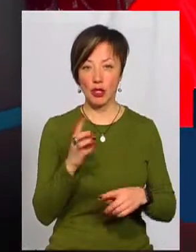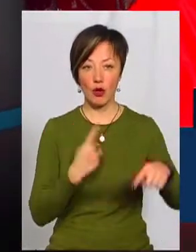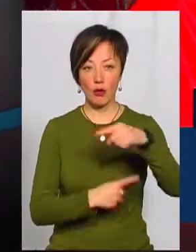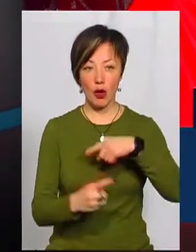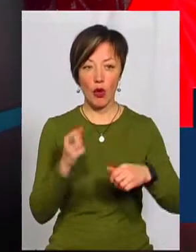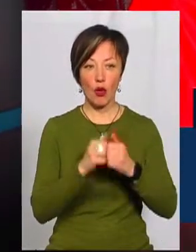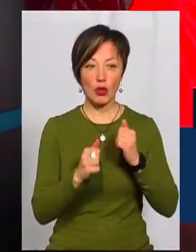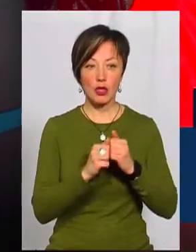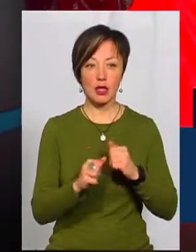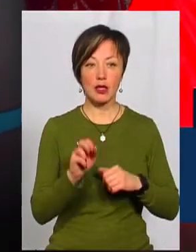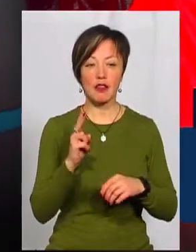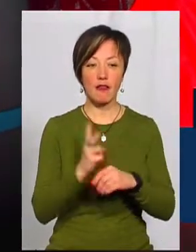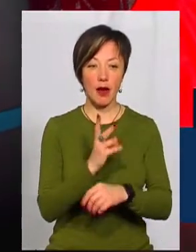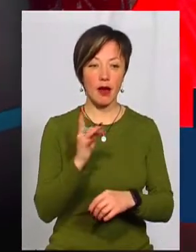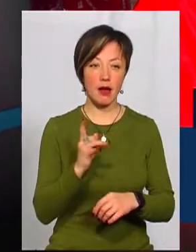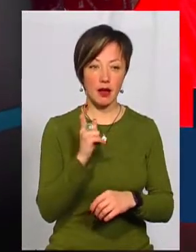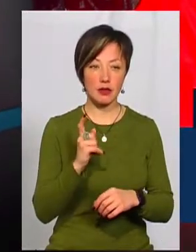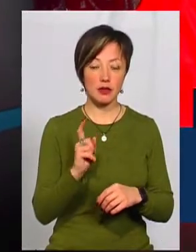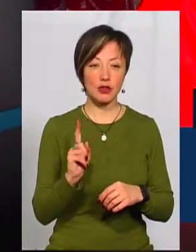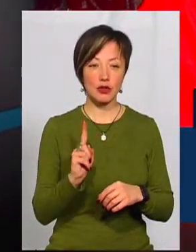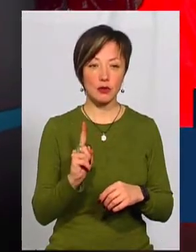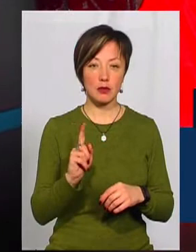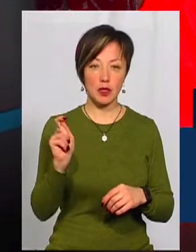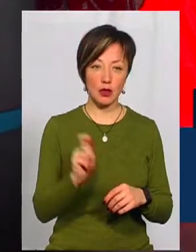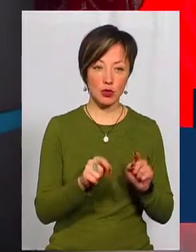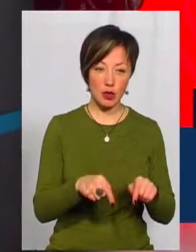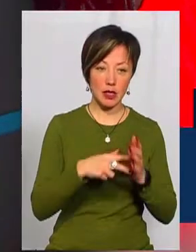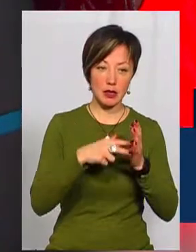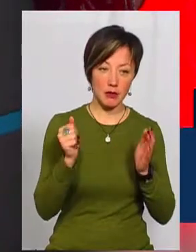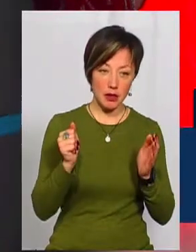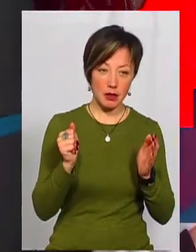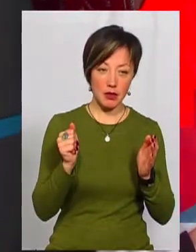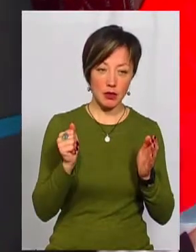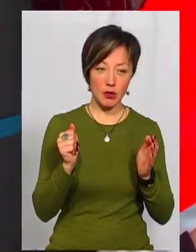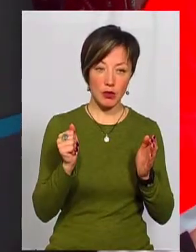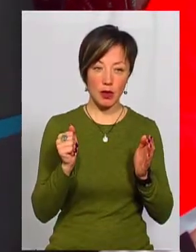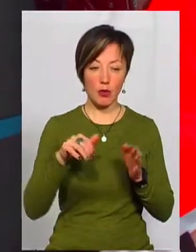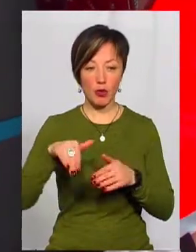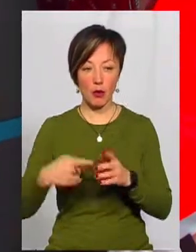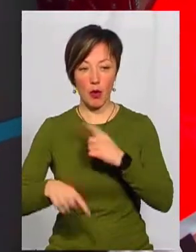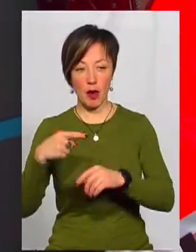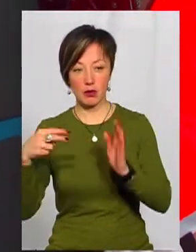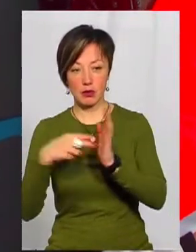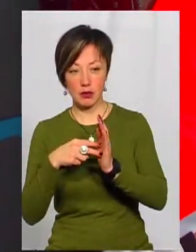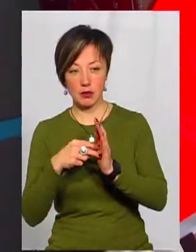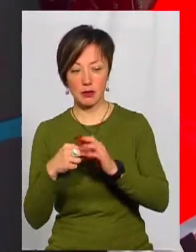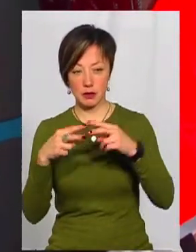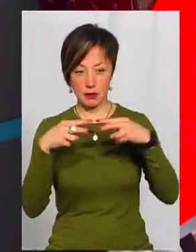кожні 2 рази. Тільки, щоб їду сюди, знімаю останній час. І потім назад